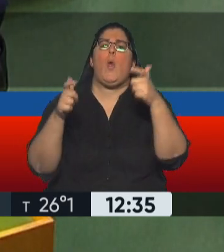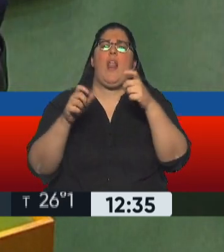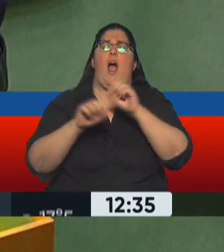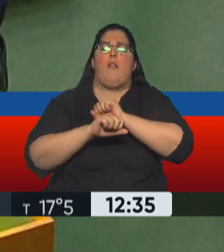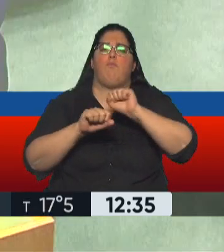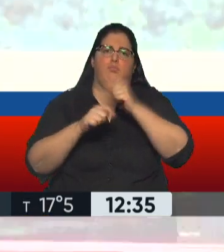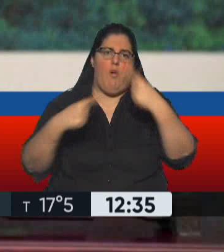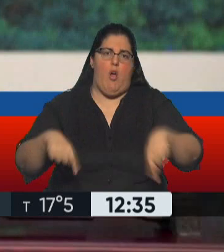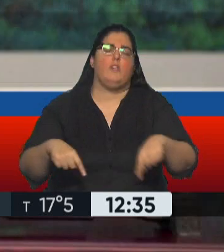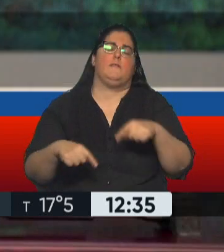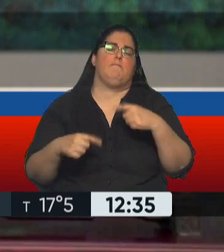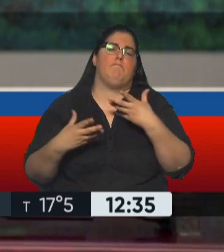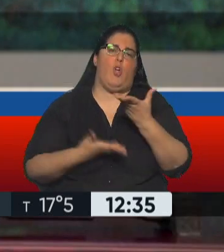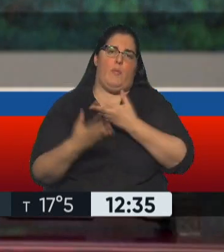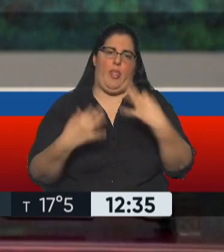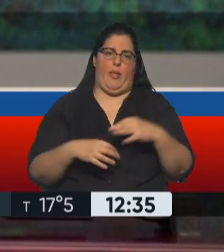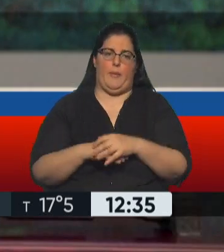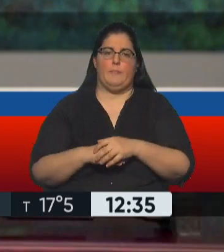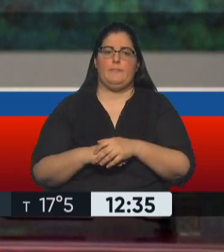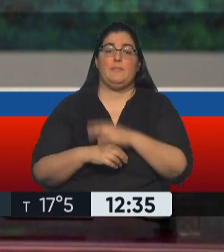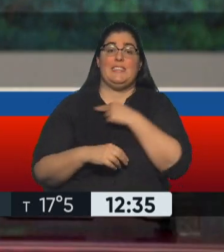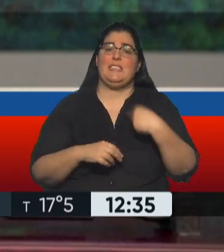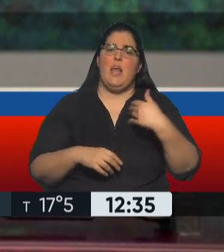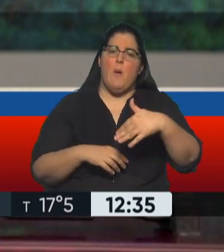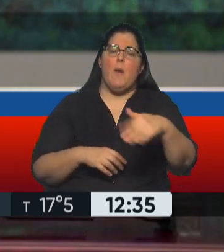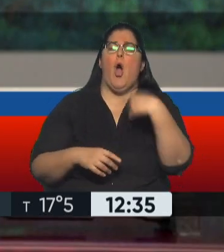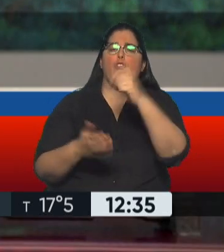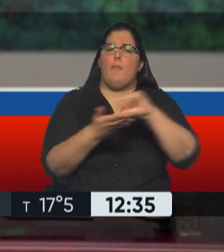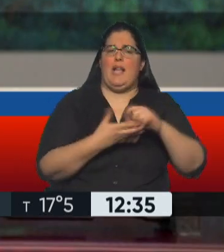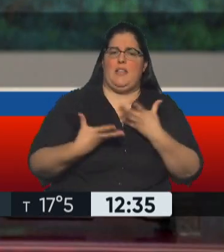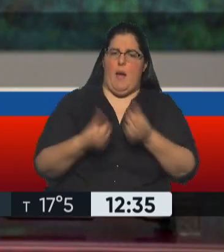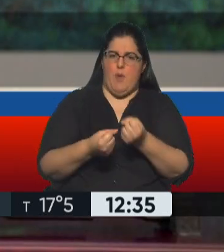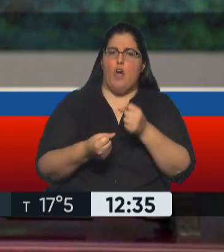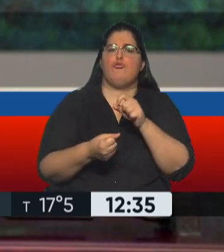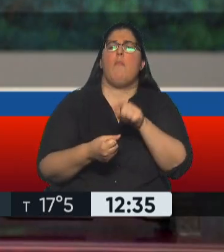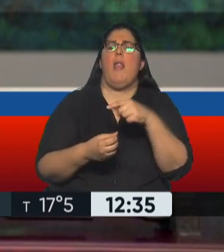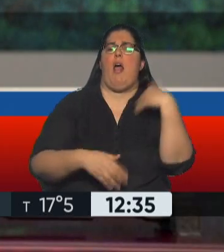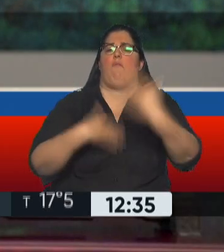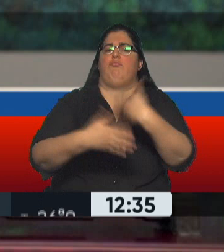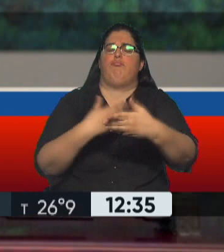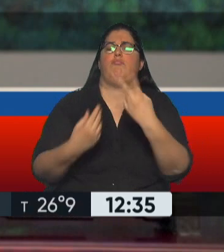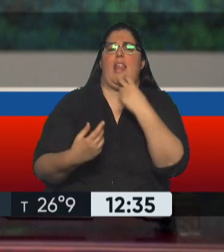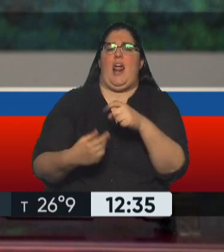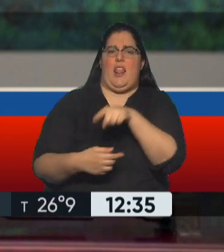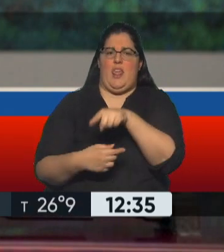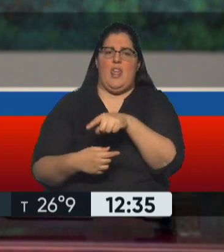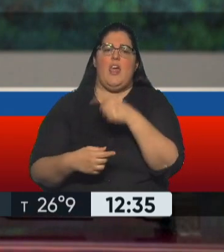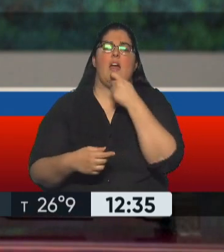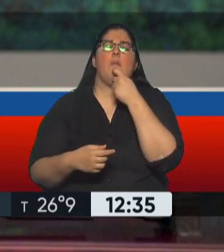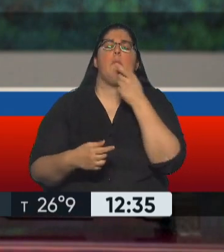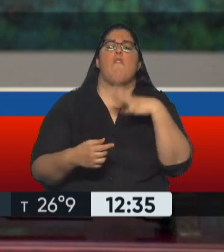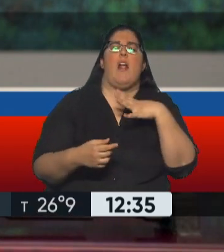proliferation. 中国将大力支持发展中国家能源绿色、低碳发